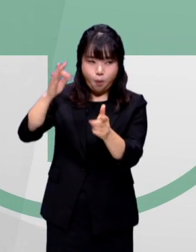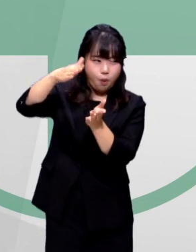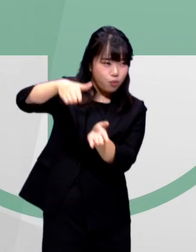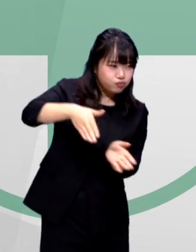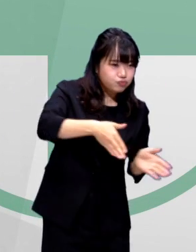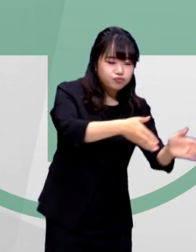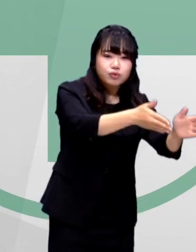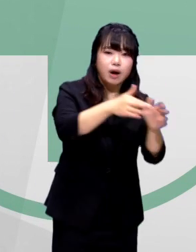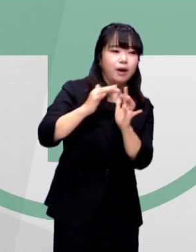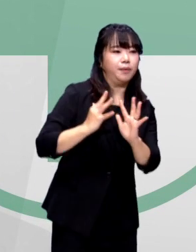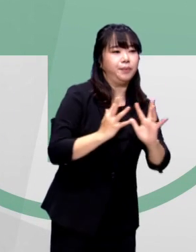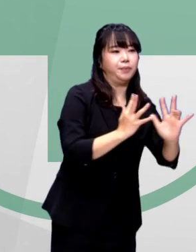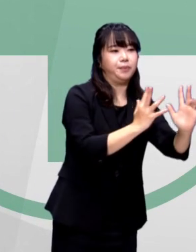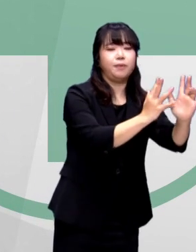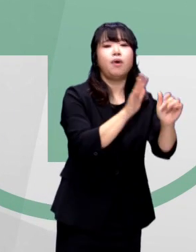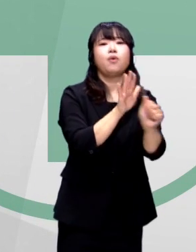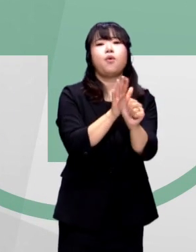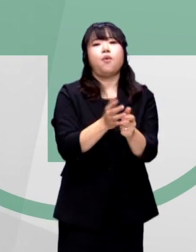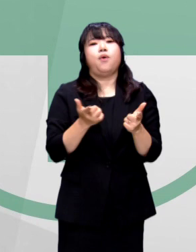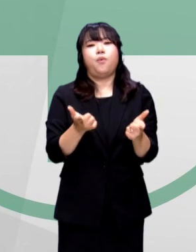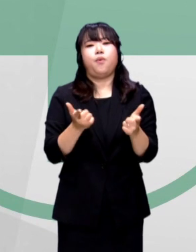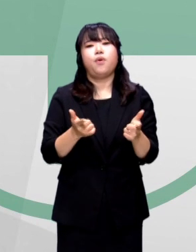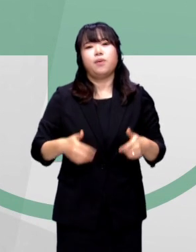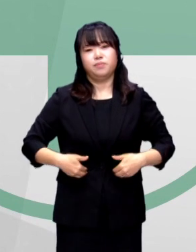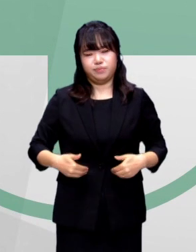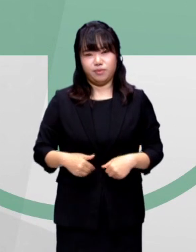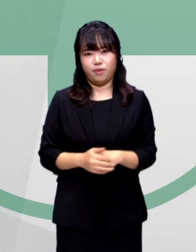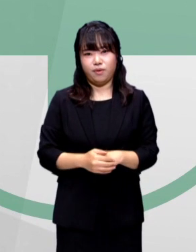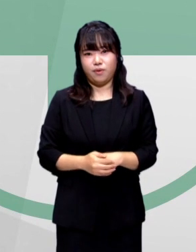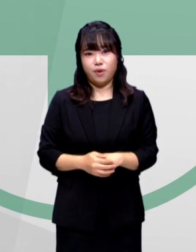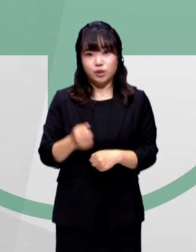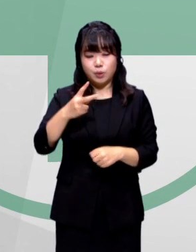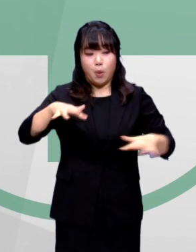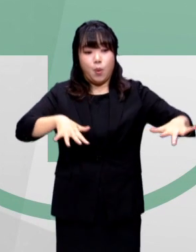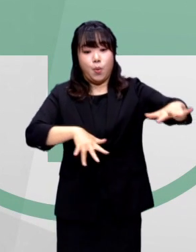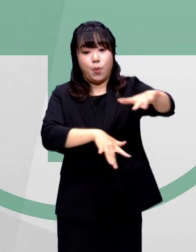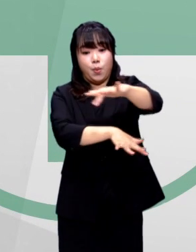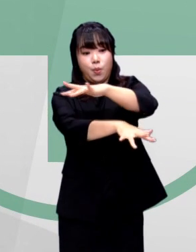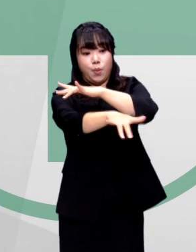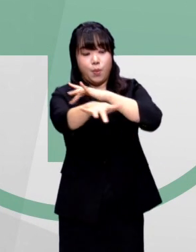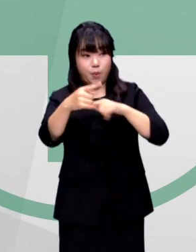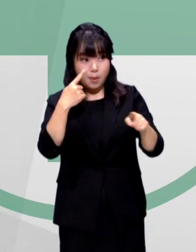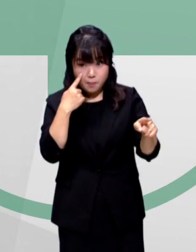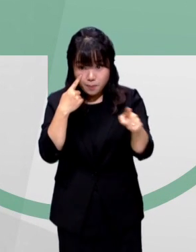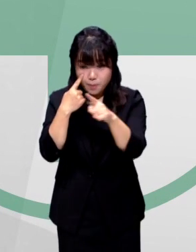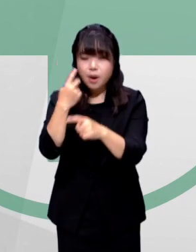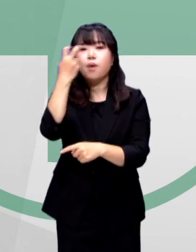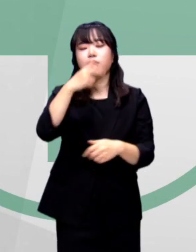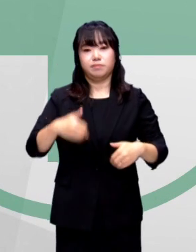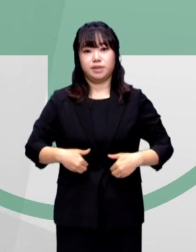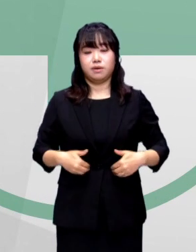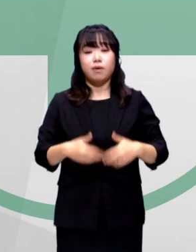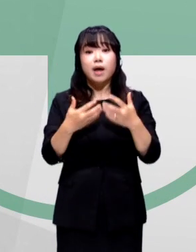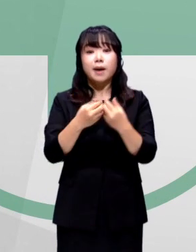있었으면 좋겠다라고 생각을 하고 있고요. 이제 흐름 관리가 필요합니다. 흐름 관리는